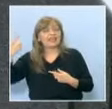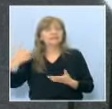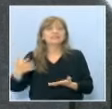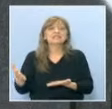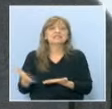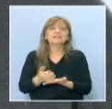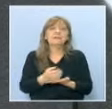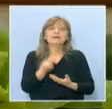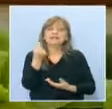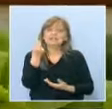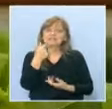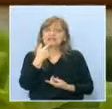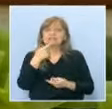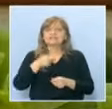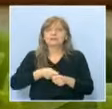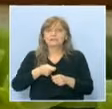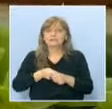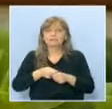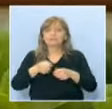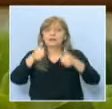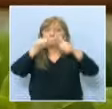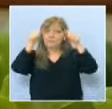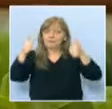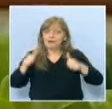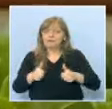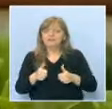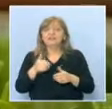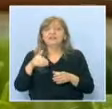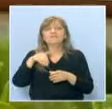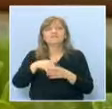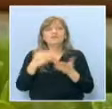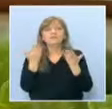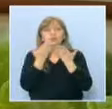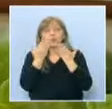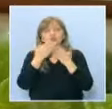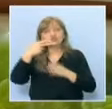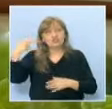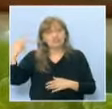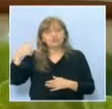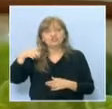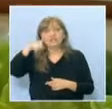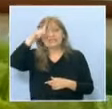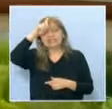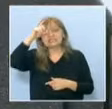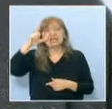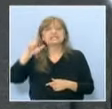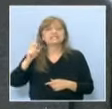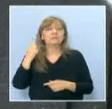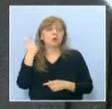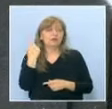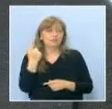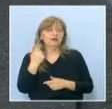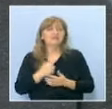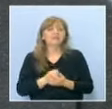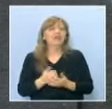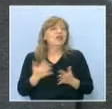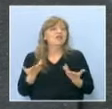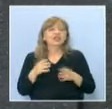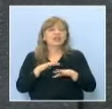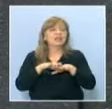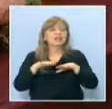събирате и средства за изграждане на барелев в училище Цар Симеон I. На какъв